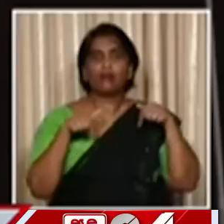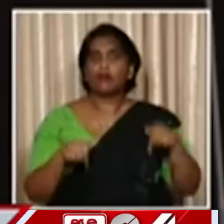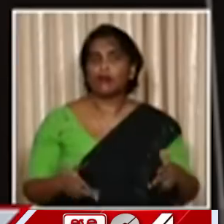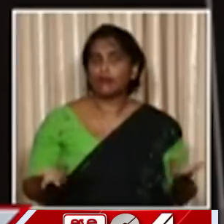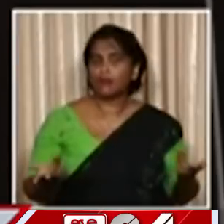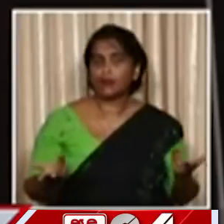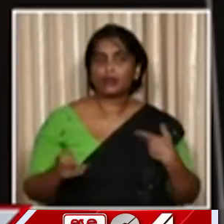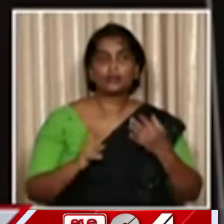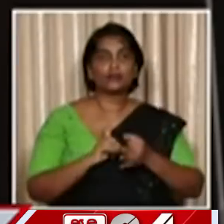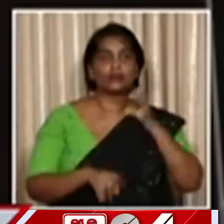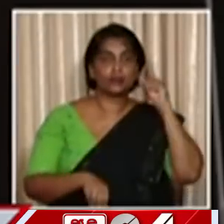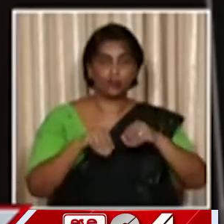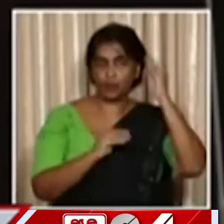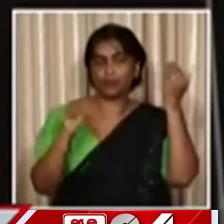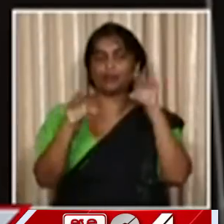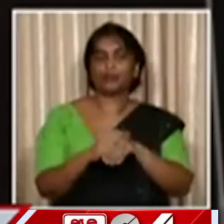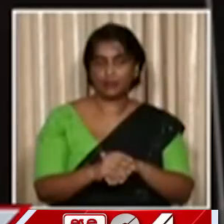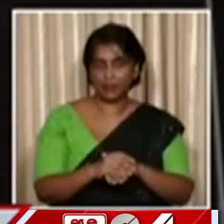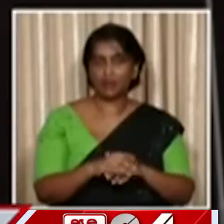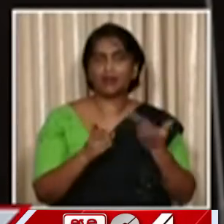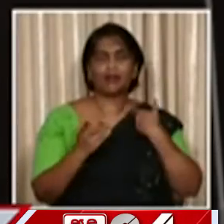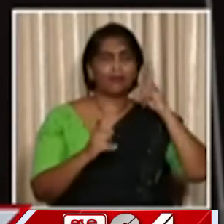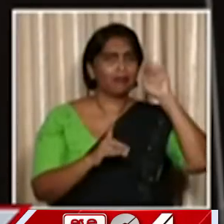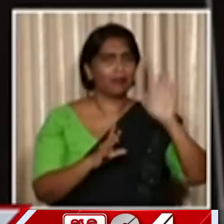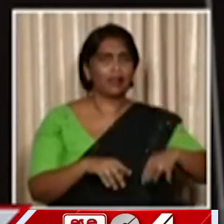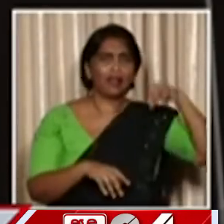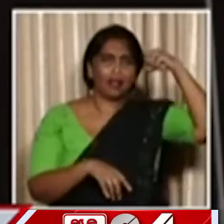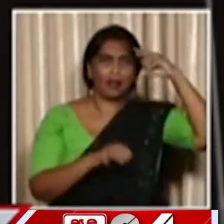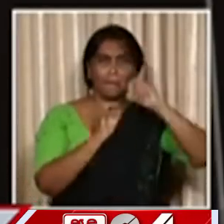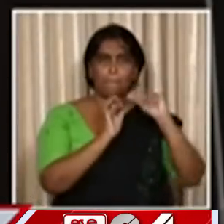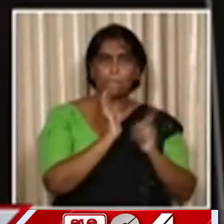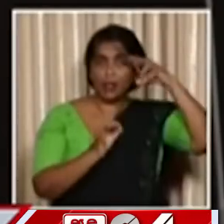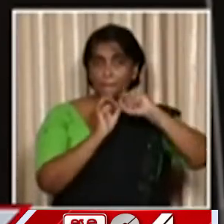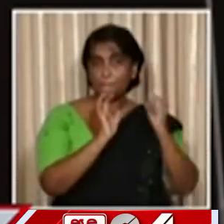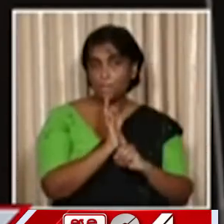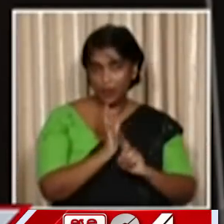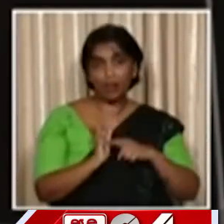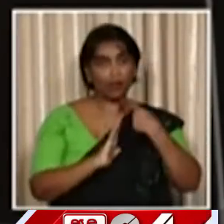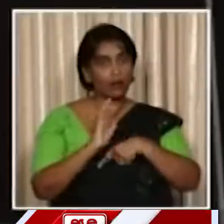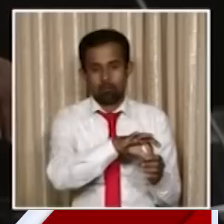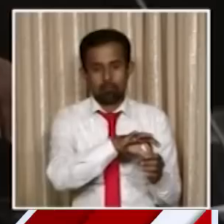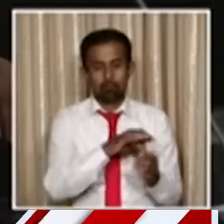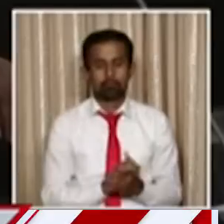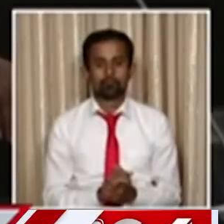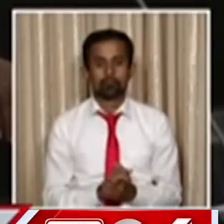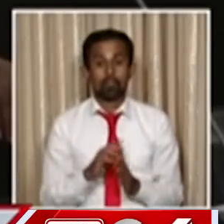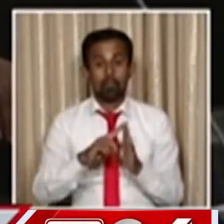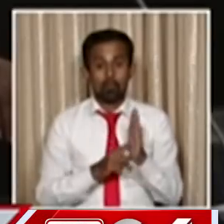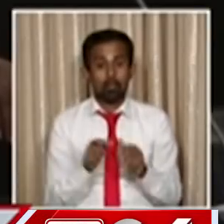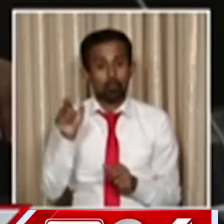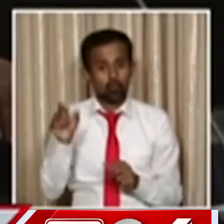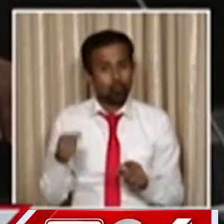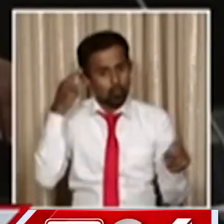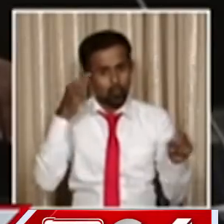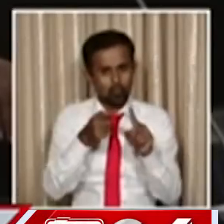නෙමේ දැන් ජනාධිපති අපේක්ෂක වෙන්න හදනවා මේ කොහෙවත් නැති ලයිට් බිලකට කතා කරපු මිනිහෙකුට ඒ ජනාධිපති වෙන්න පුළුවන්ද ජනක රත්නායක